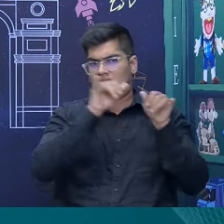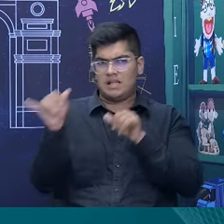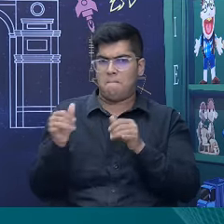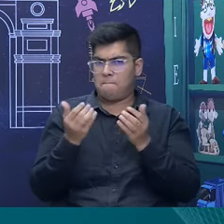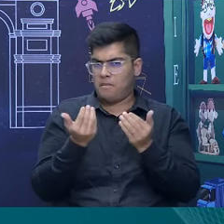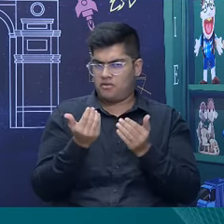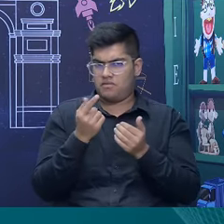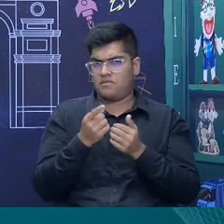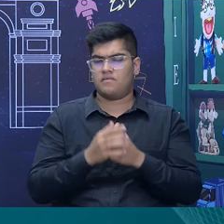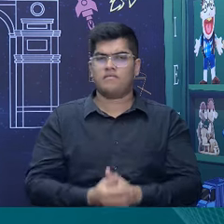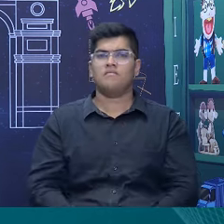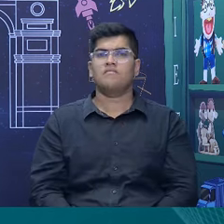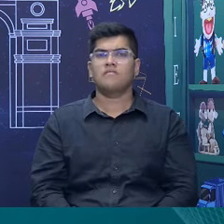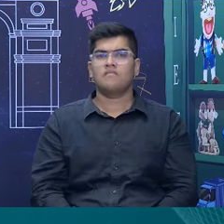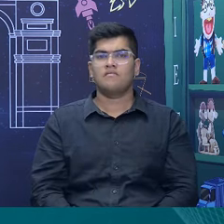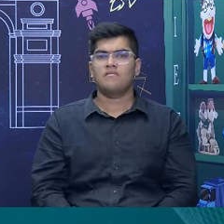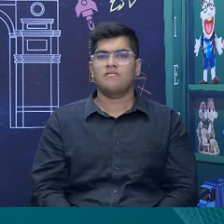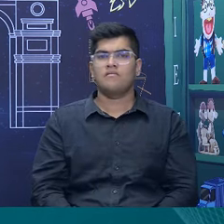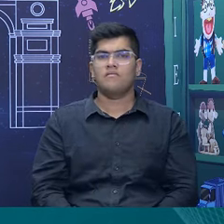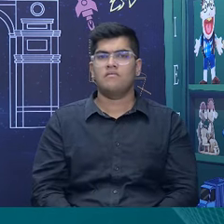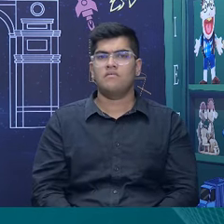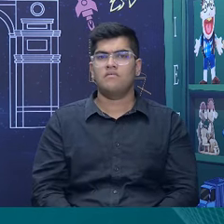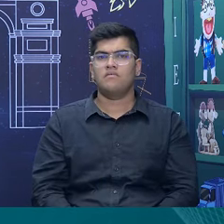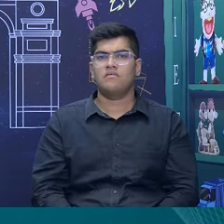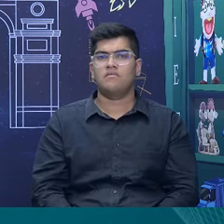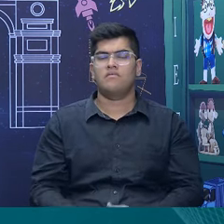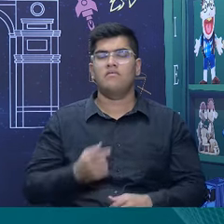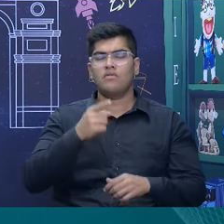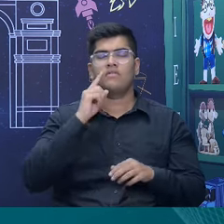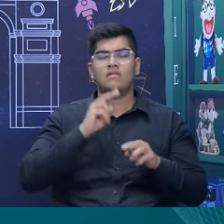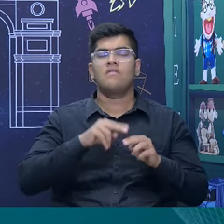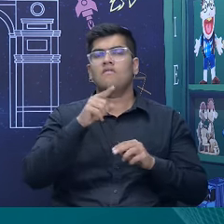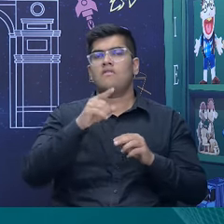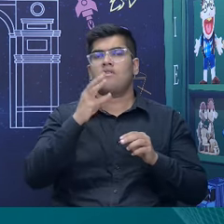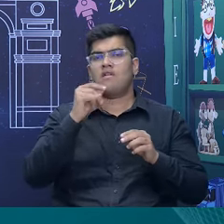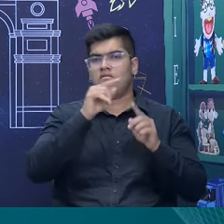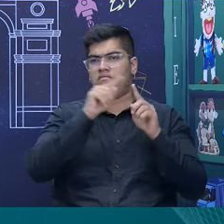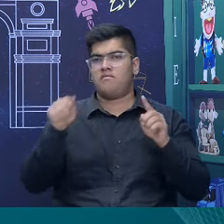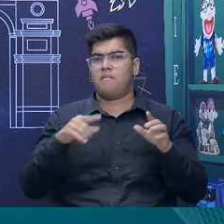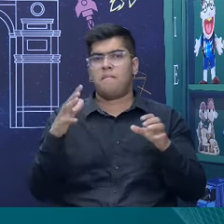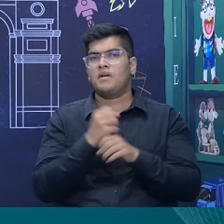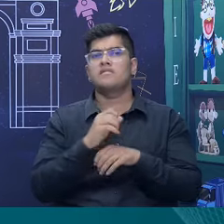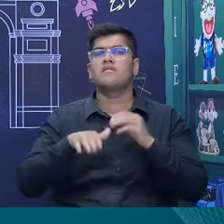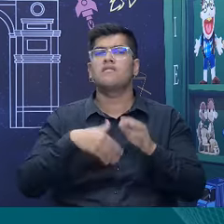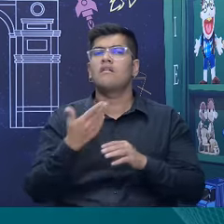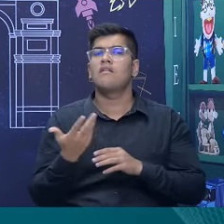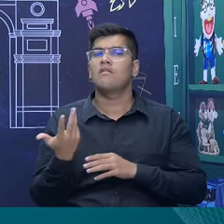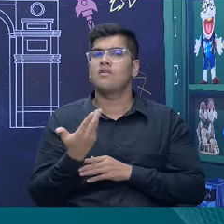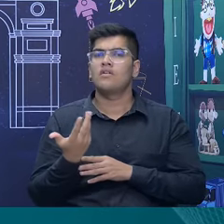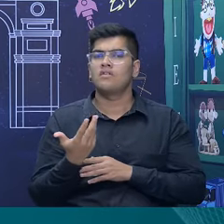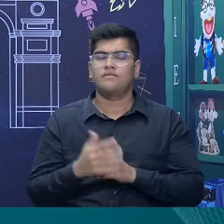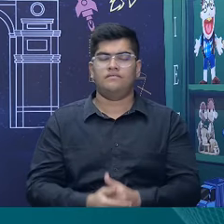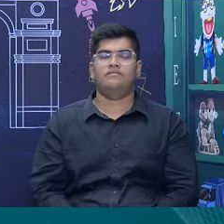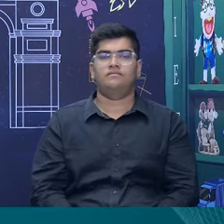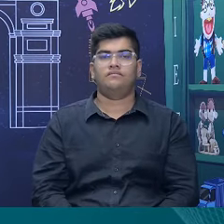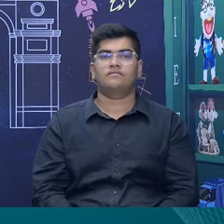इसे तो इसके कॉर्नर्स को थोड़ा शेप करना पड़ेगा लेकिन फिर उतने एरिया को हम कैसे काउंट करेंगे मैम अच्छा सबसे पहले ना हम एक बात